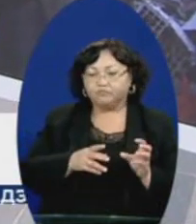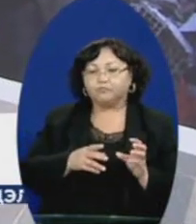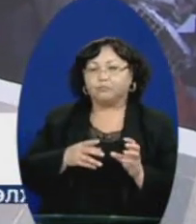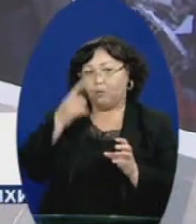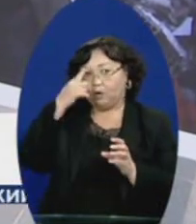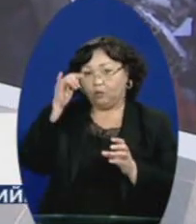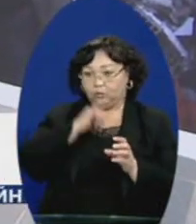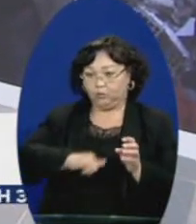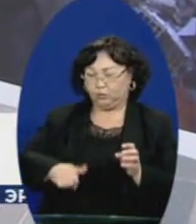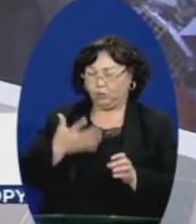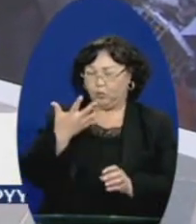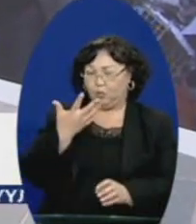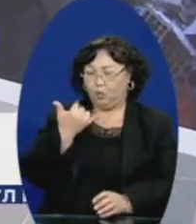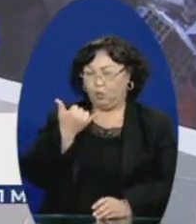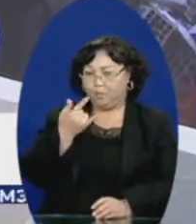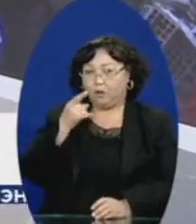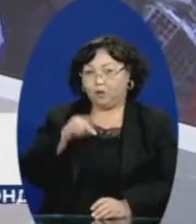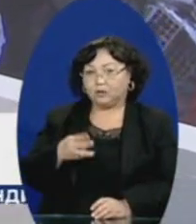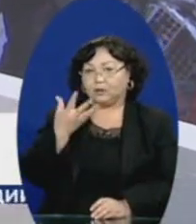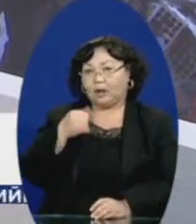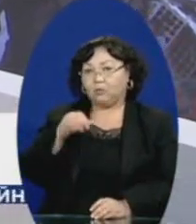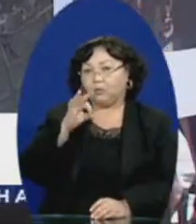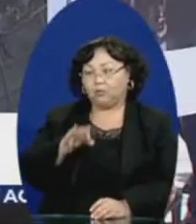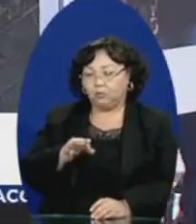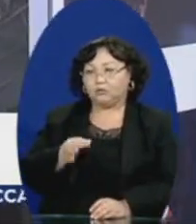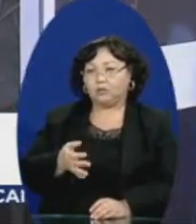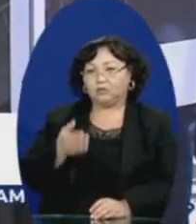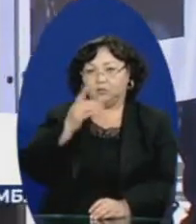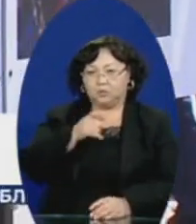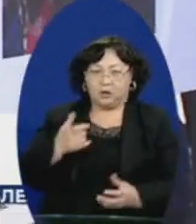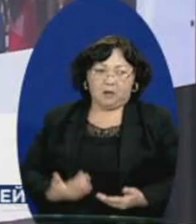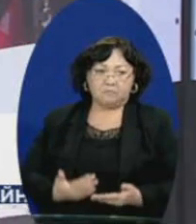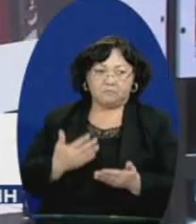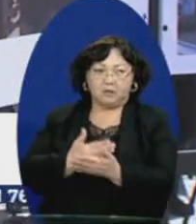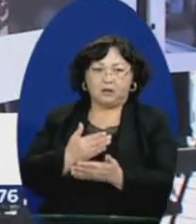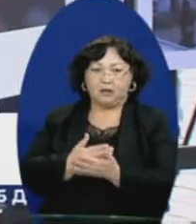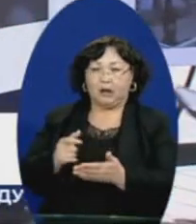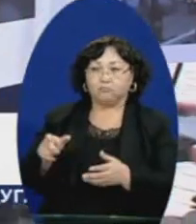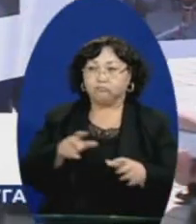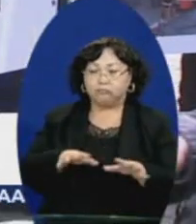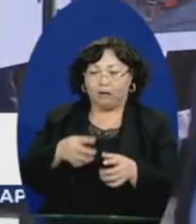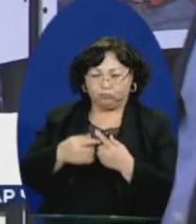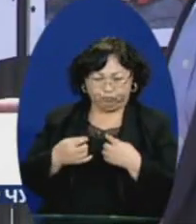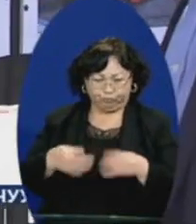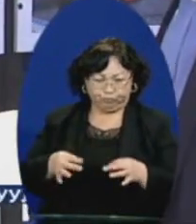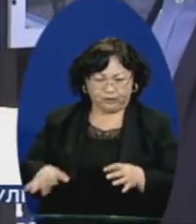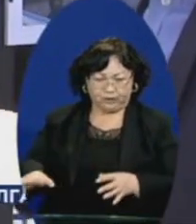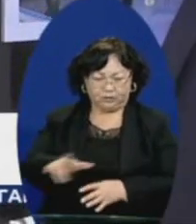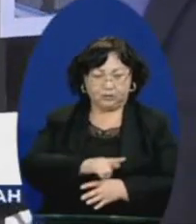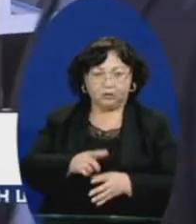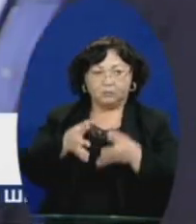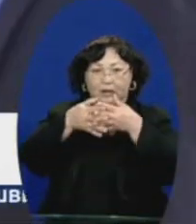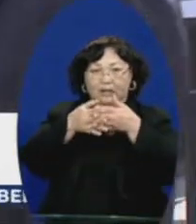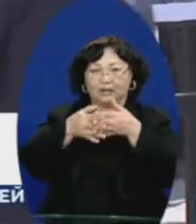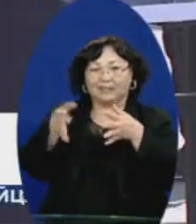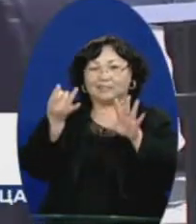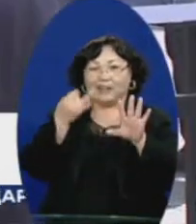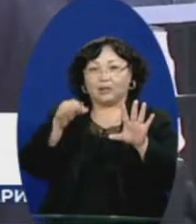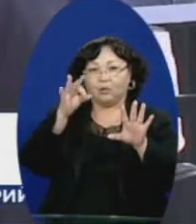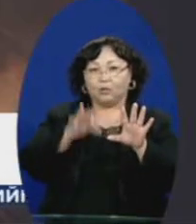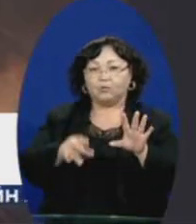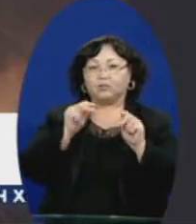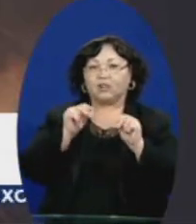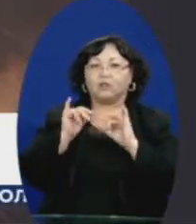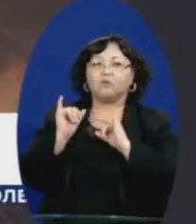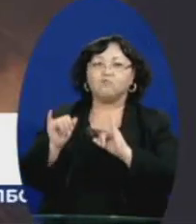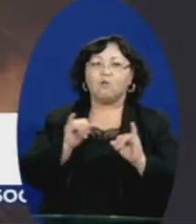амьдардаг нийслэл хот газар хөдлөлтийн идэвхтэй бүсэд тооцогдох болсон. Харамсалтай нийслэлд байгаа нийт барилгын 70 гаруй хувь нь чанарын